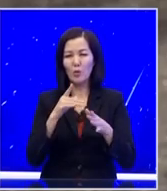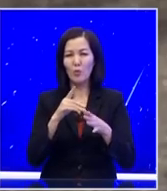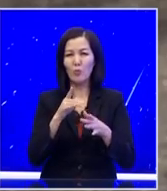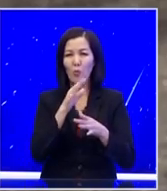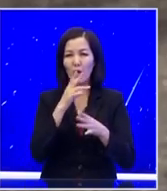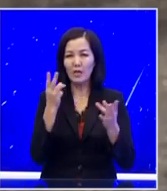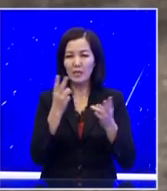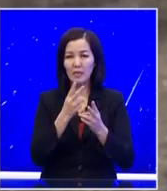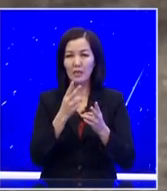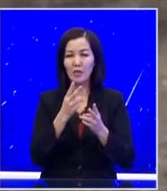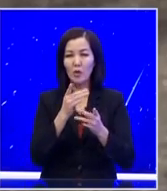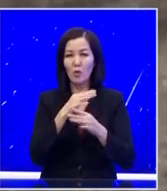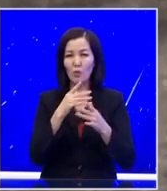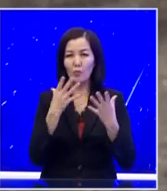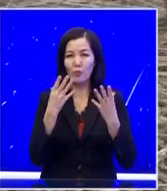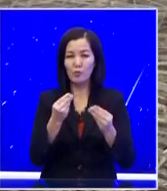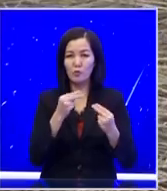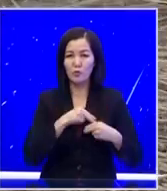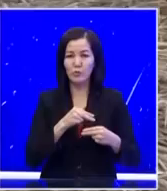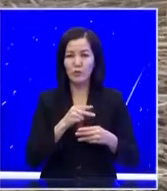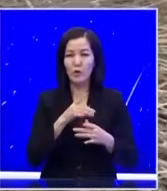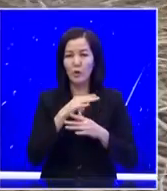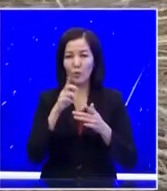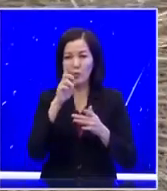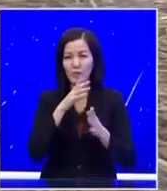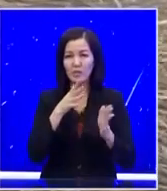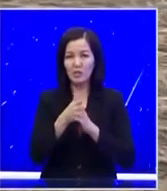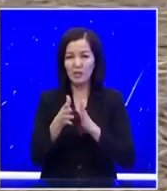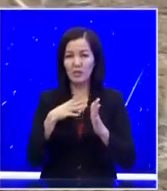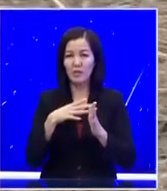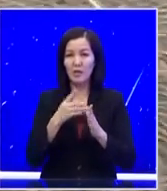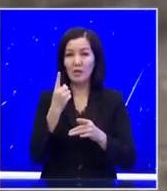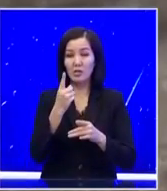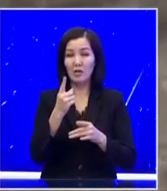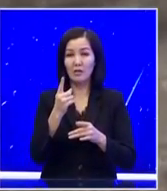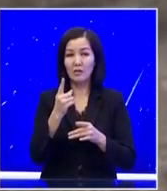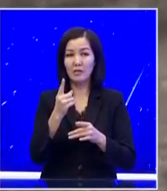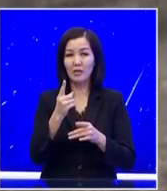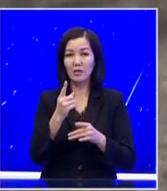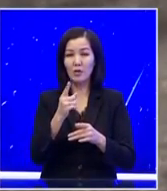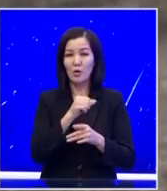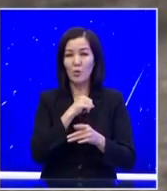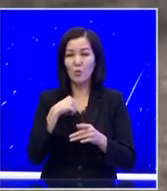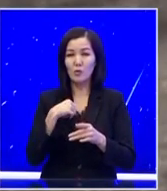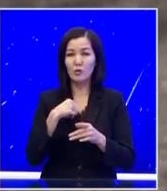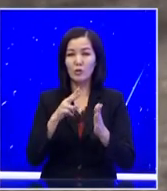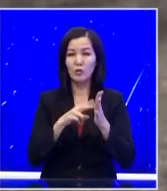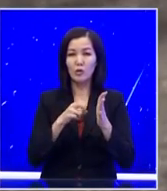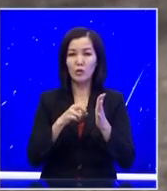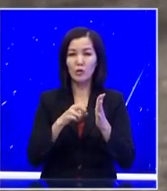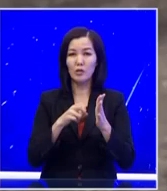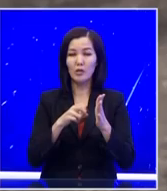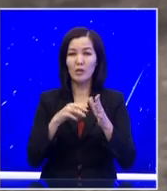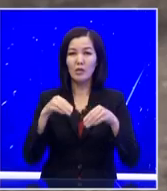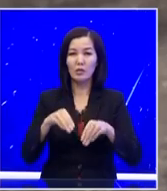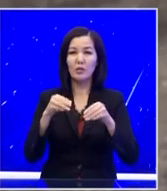қанша жанар жағары, май жағылады. Әрине, мен жалғыз өзім барлығын қамты. Күні 150 гектардан себеміз де, осы мен ойымша